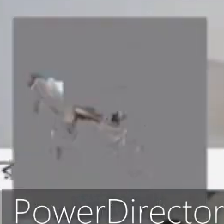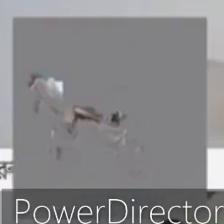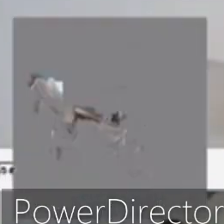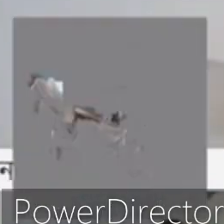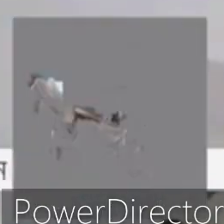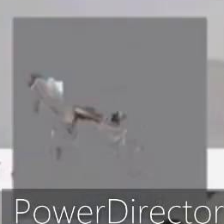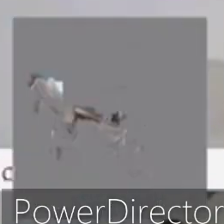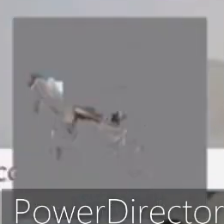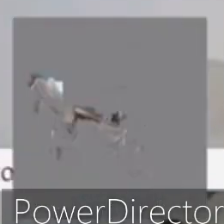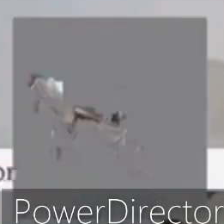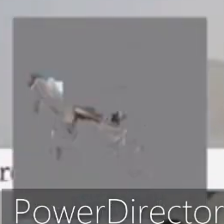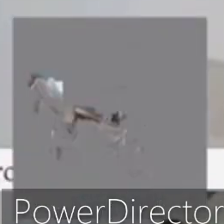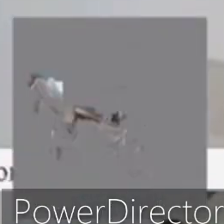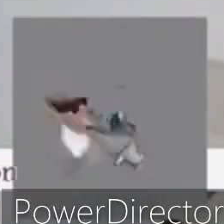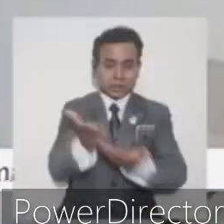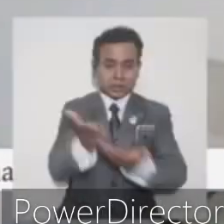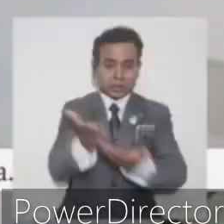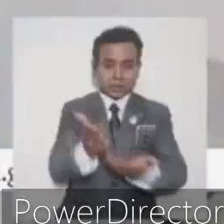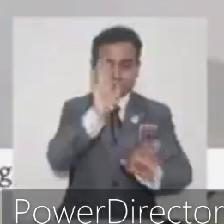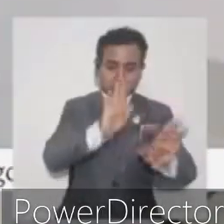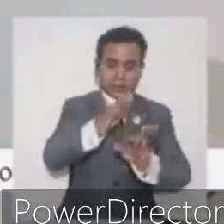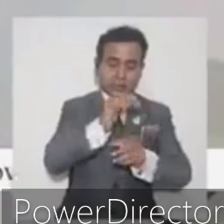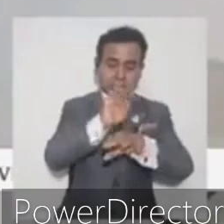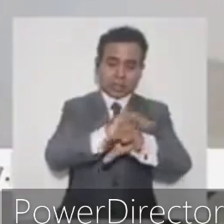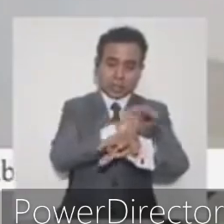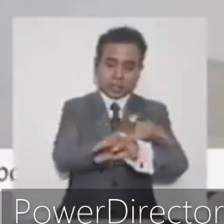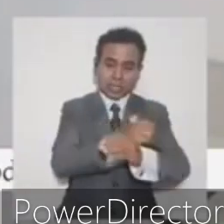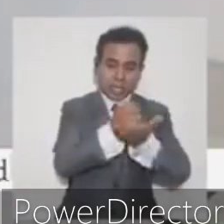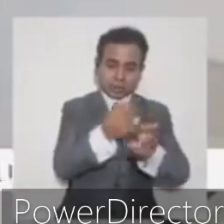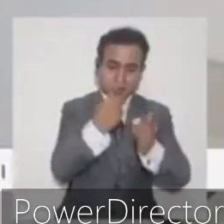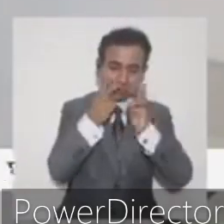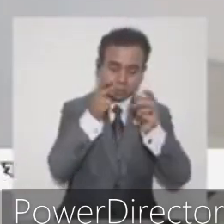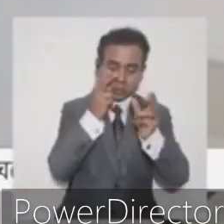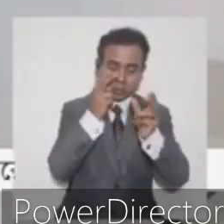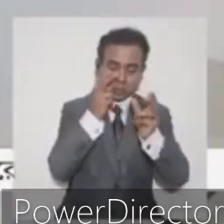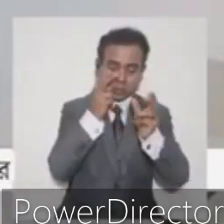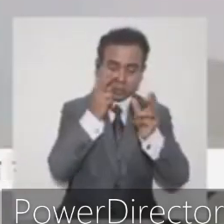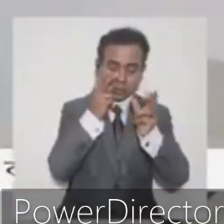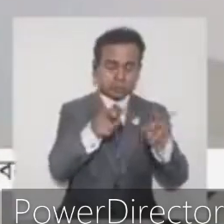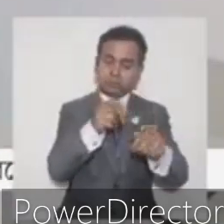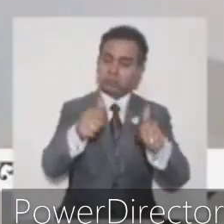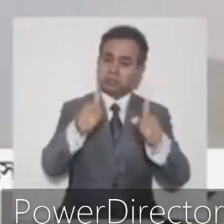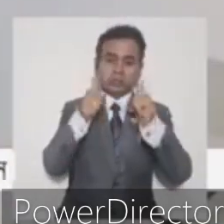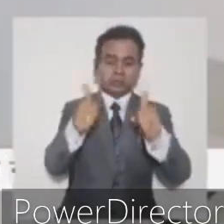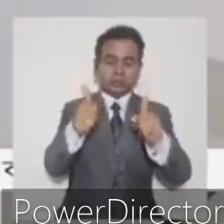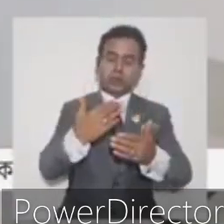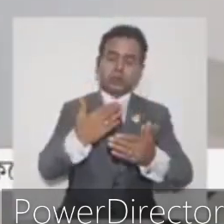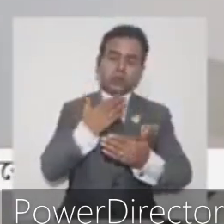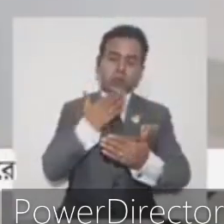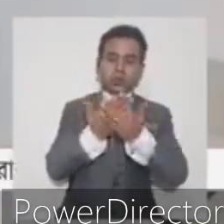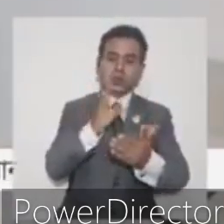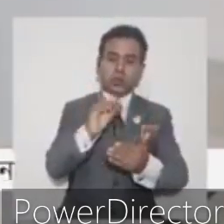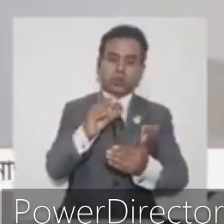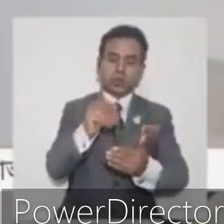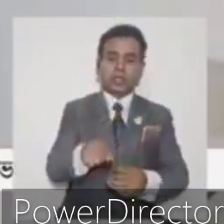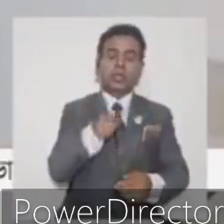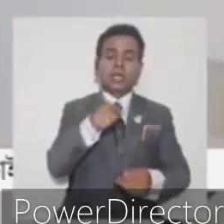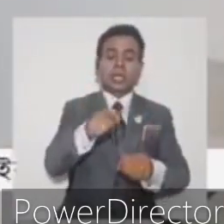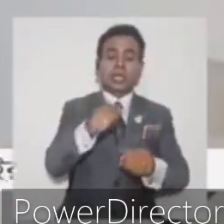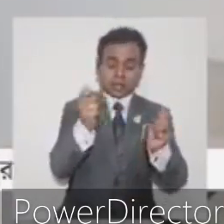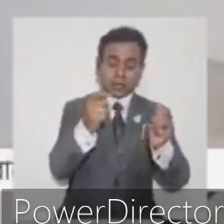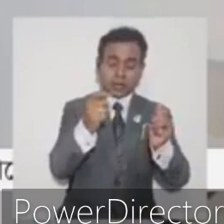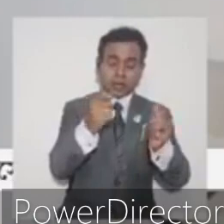দিচ্ছি এবং আশা করি তারা সুস্থ হয়ে তারা বাড়ি ফিরবেন। আমরা এই যুদ্ধে আমরা ইনশাআল্লাহ জয়লাভ